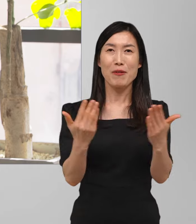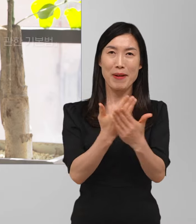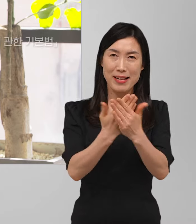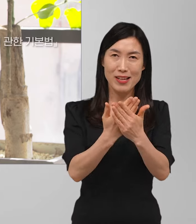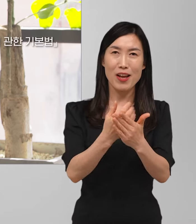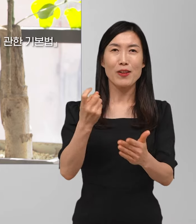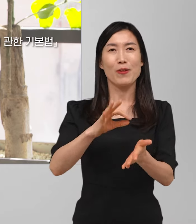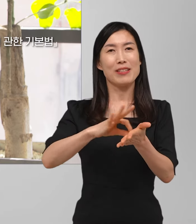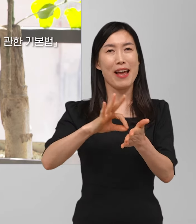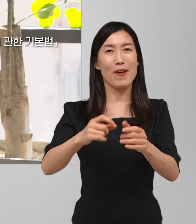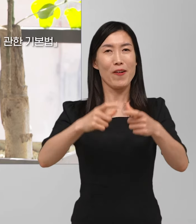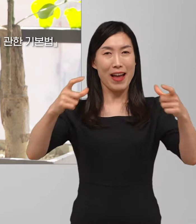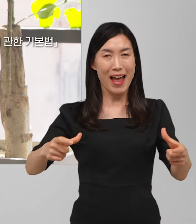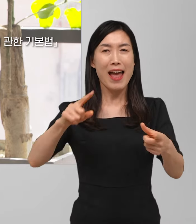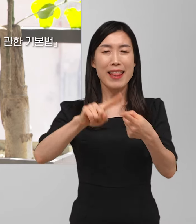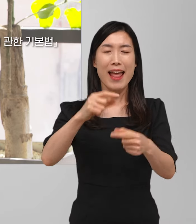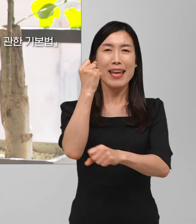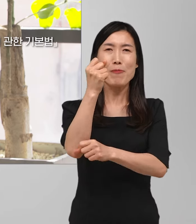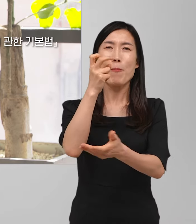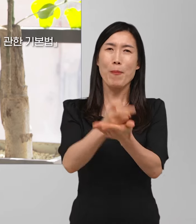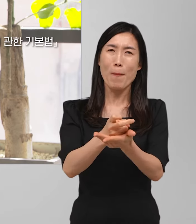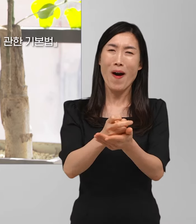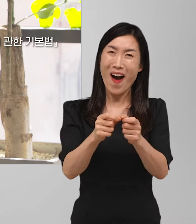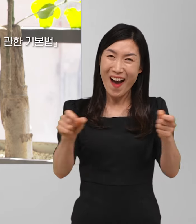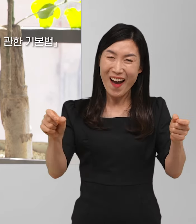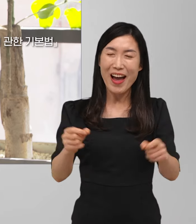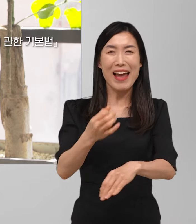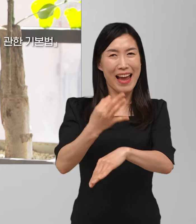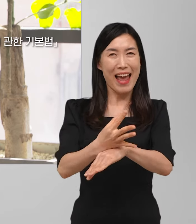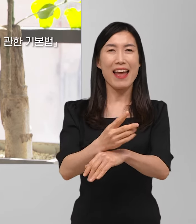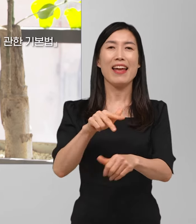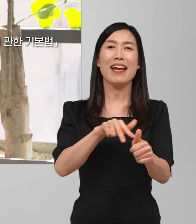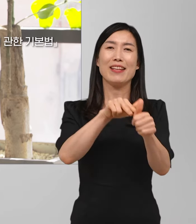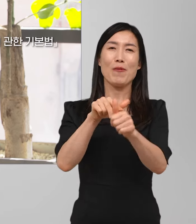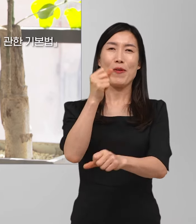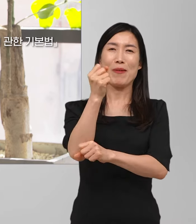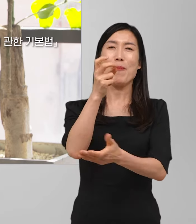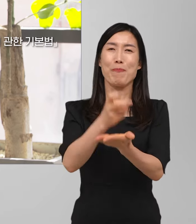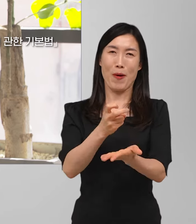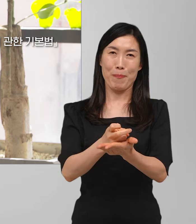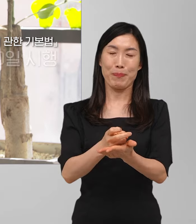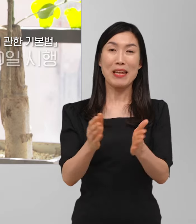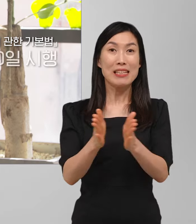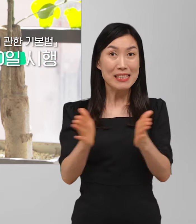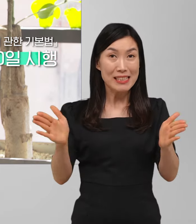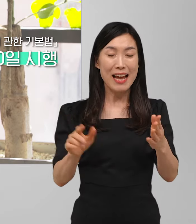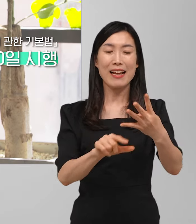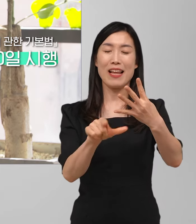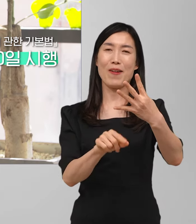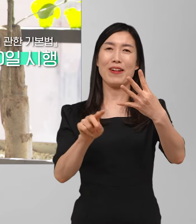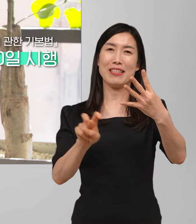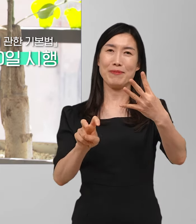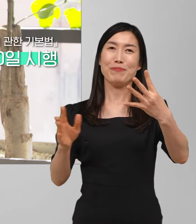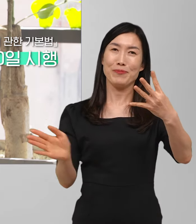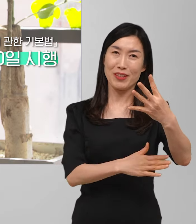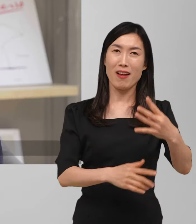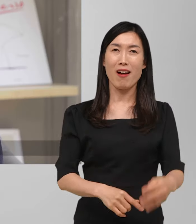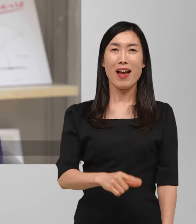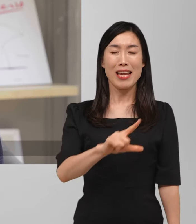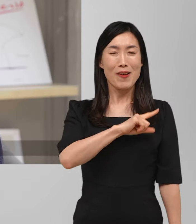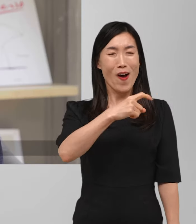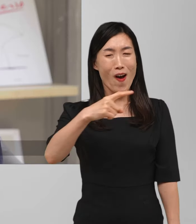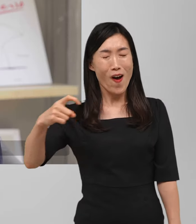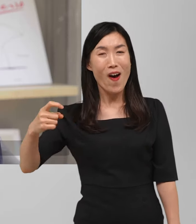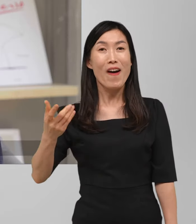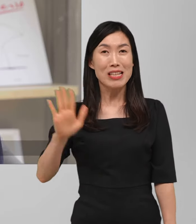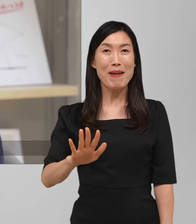위해 데이터 산업 진흥 및 이용 촉진에 관한 기본법, 즉 데이터 기본법이 4월 20일부터 시행된다고 합니다.